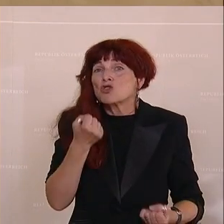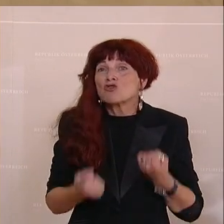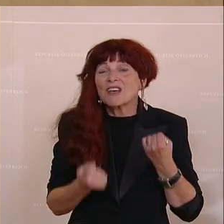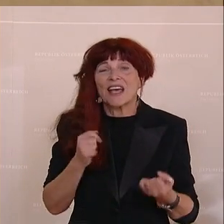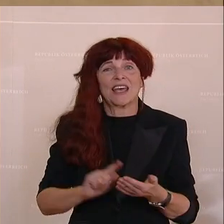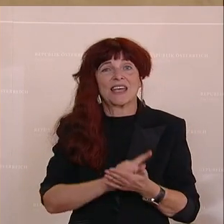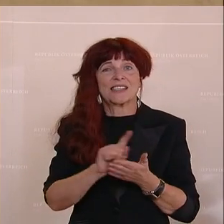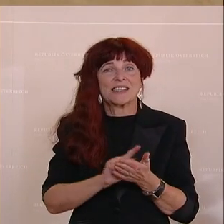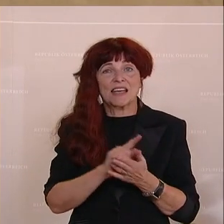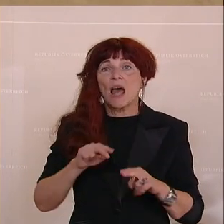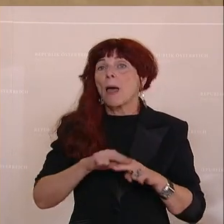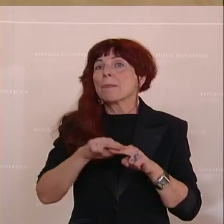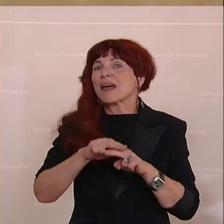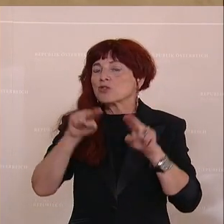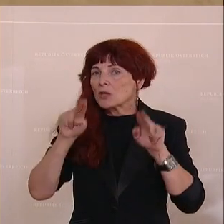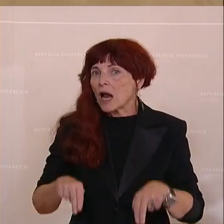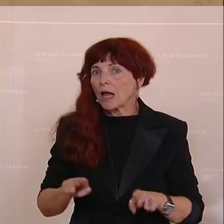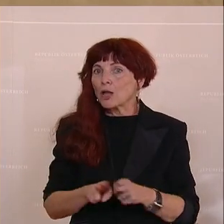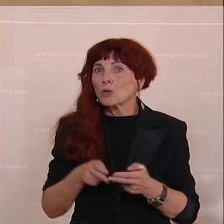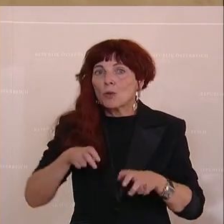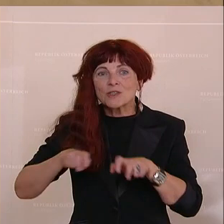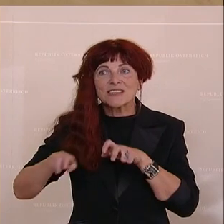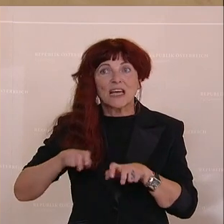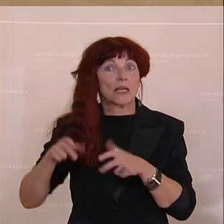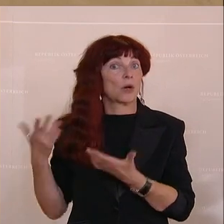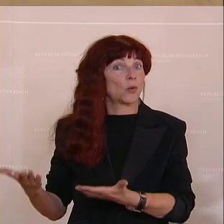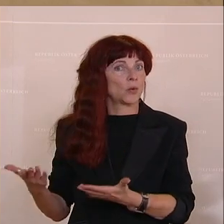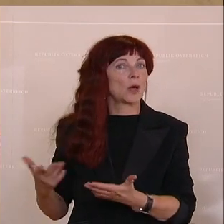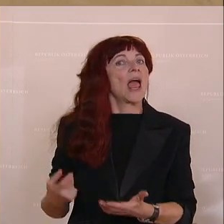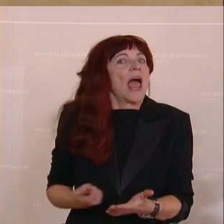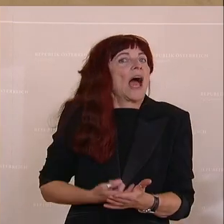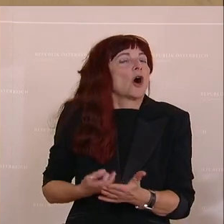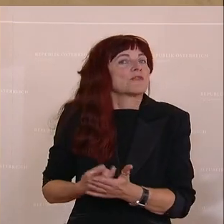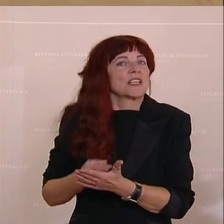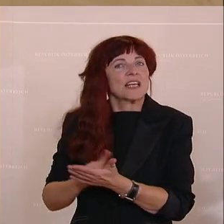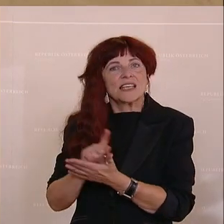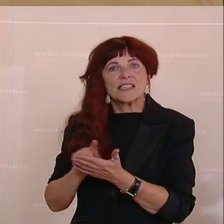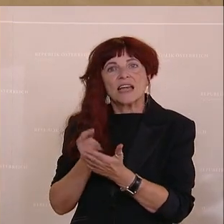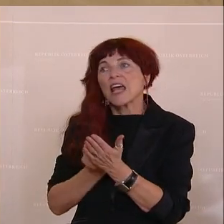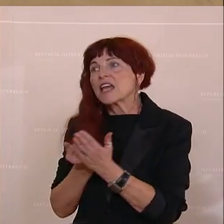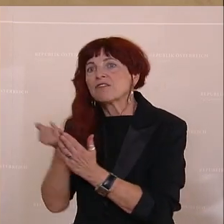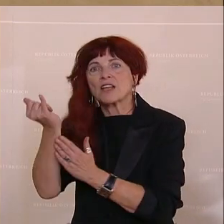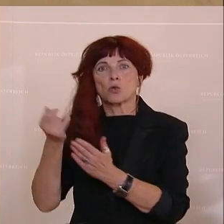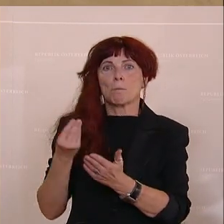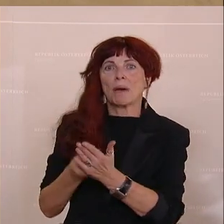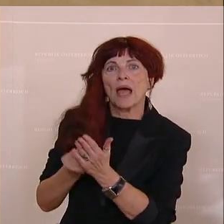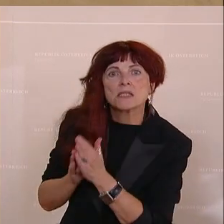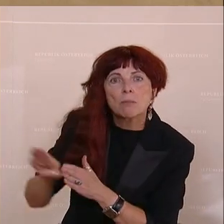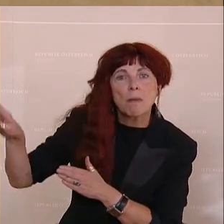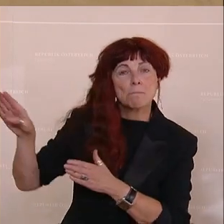als Nationalrat, auch als Bundesregierung, dieser sehr herausfordernden Zeit mit steigender Inflation, mit steigenden Preisen,